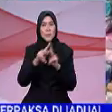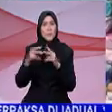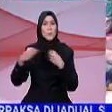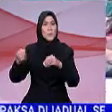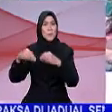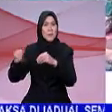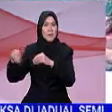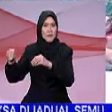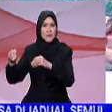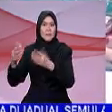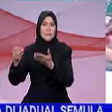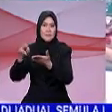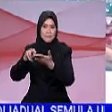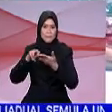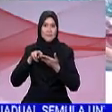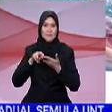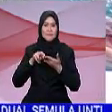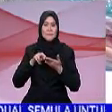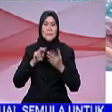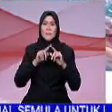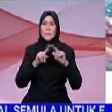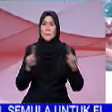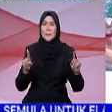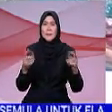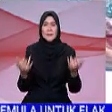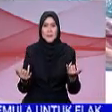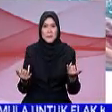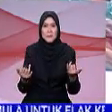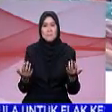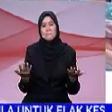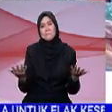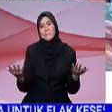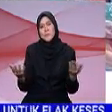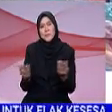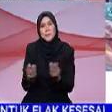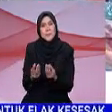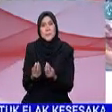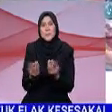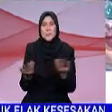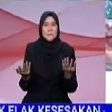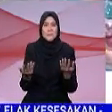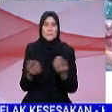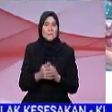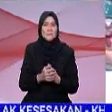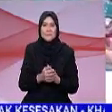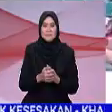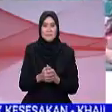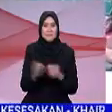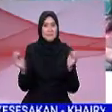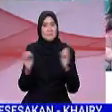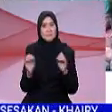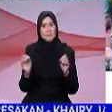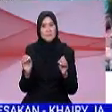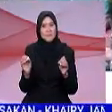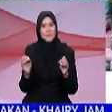apa boleh jugalah rezeki kan. Ha, tapi lo ni kan jual gitulah untuk apa kata,